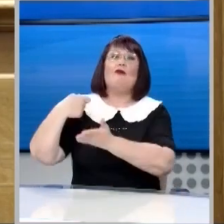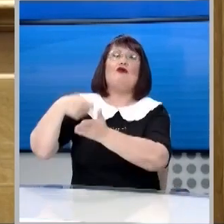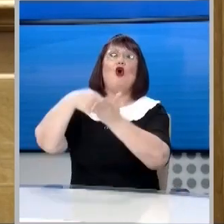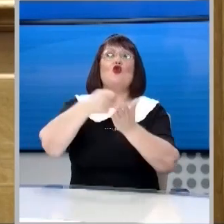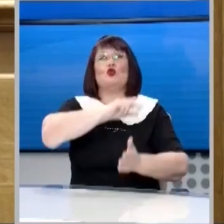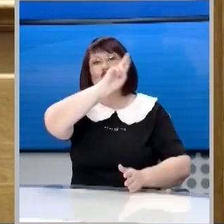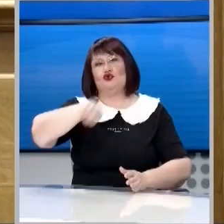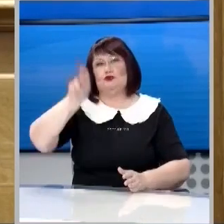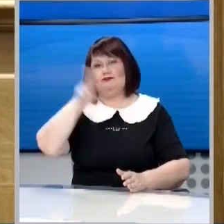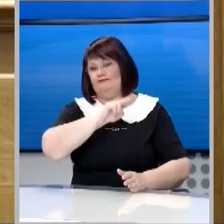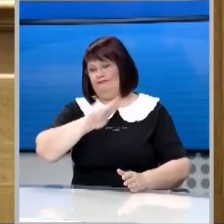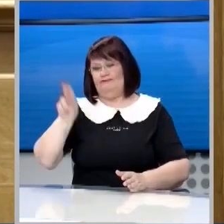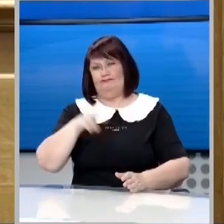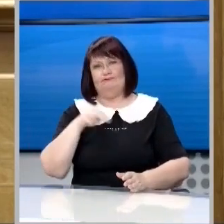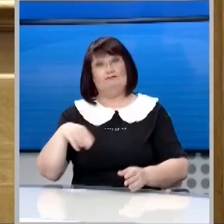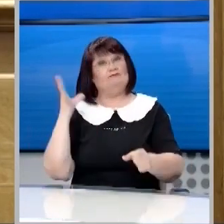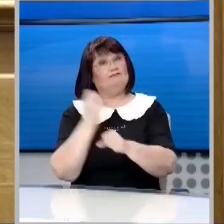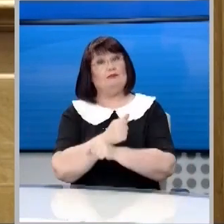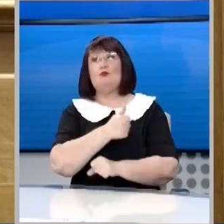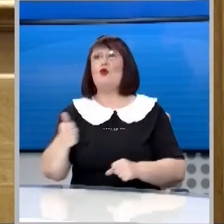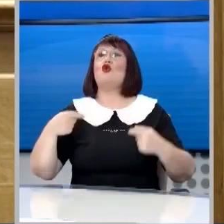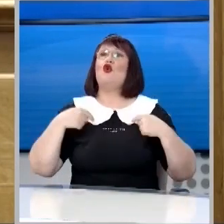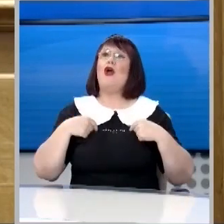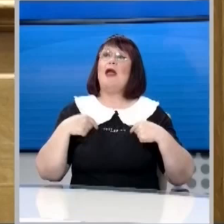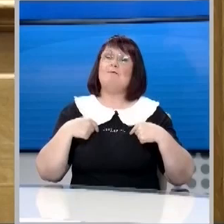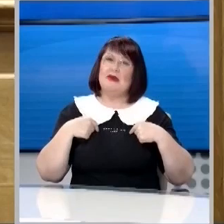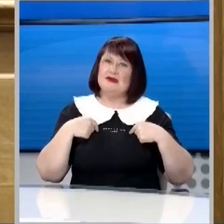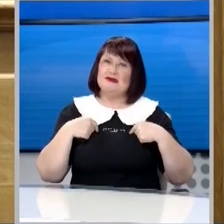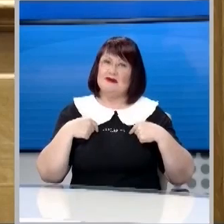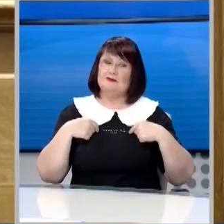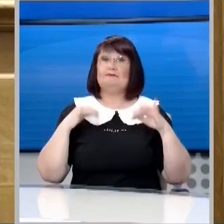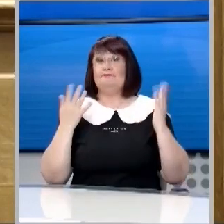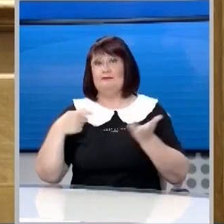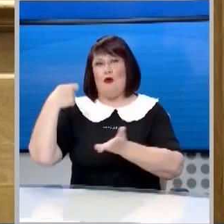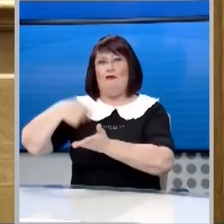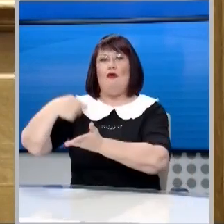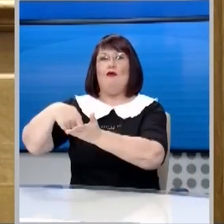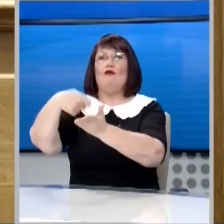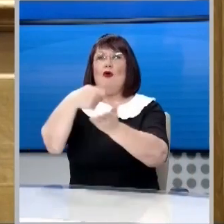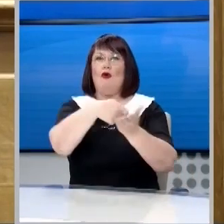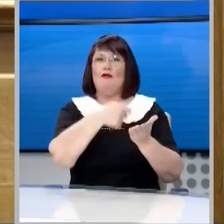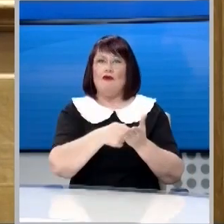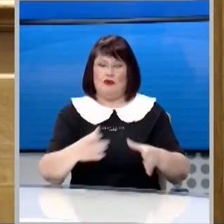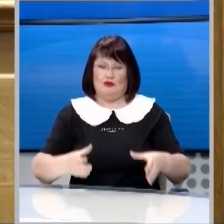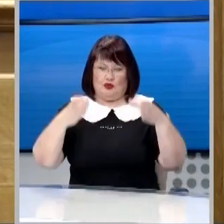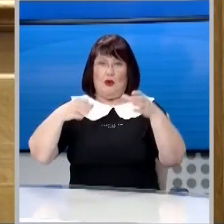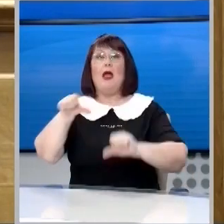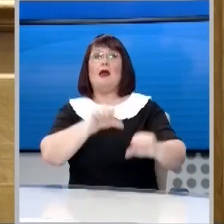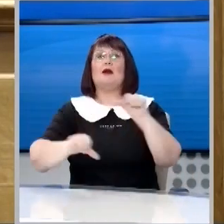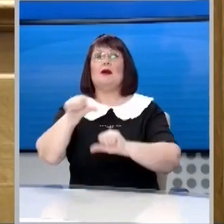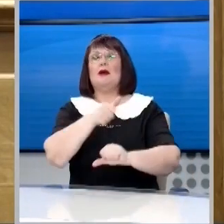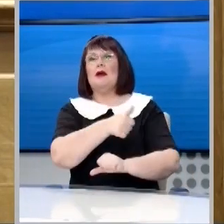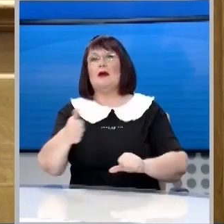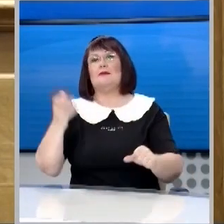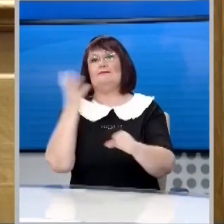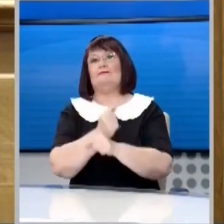που επίσης αυτή η κυβέρνηση έκανε πράξη, αλλά και από την φορολόγηση των υπερκερδών των δηληστηρίων, που πάλι μόνο